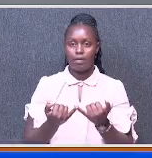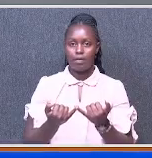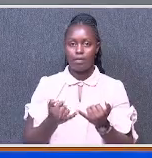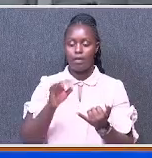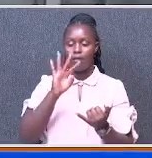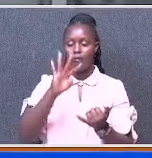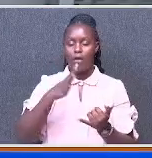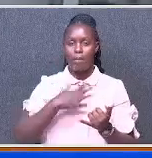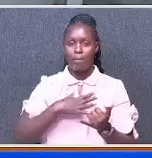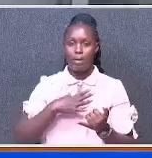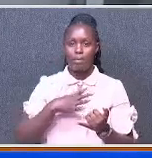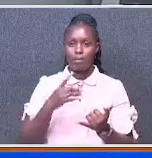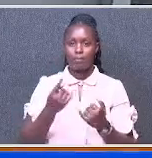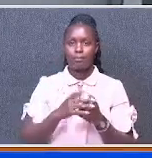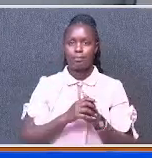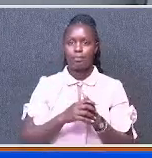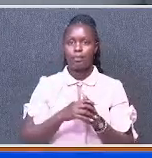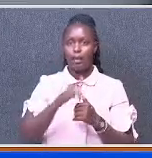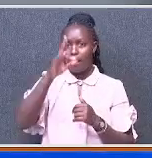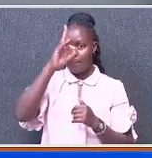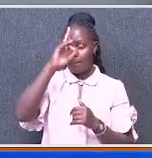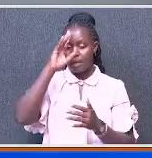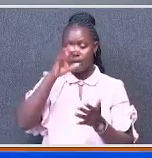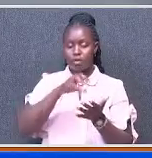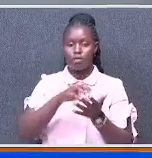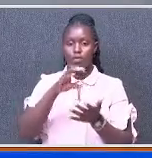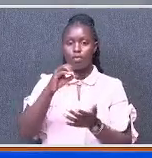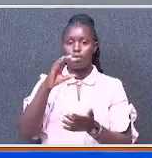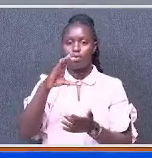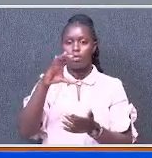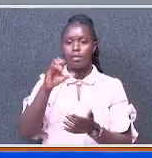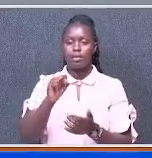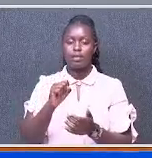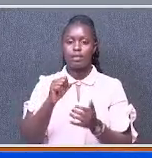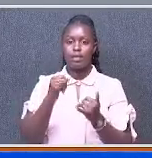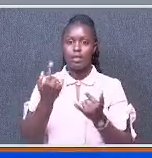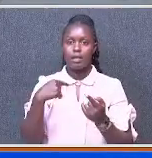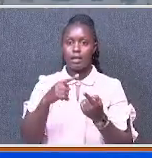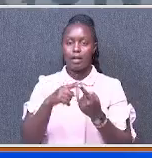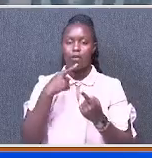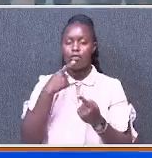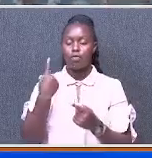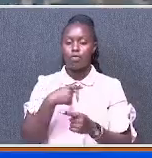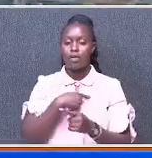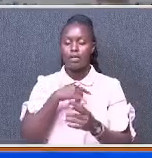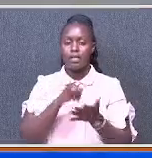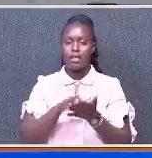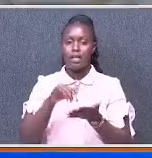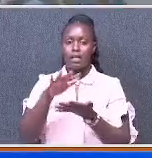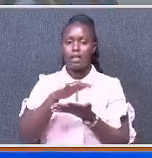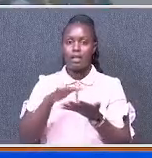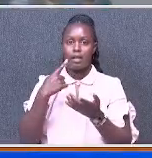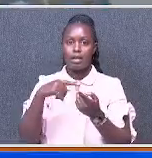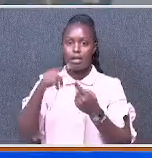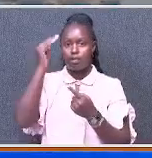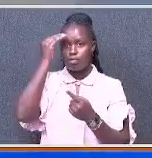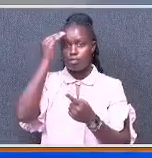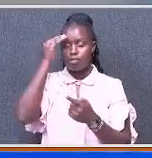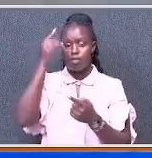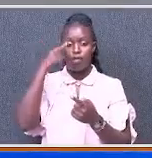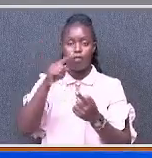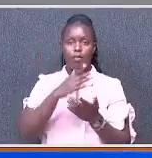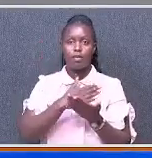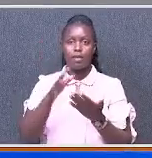ni watu waine. Kachiliba Police Station OCS Tom Nyanaro disclosed to us that the area is widely known for such